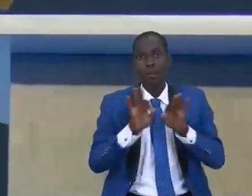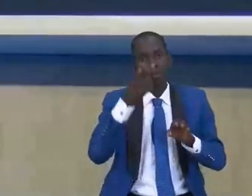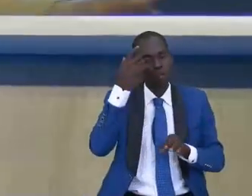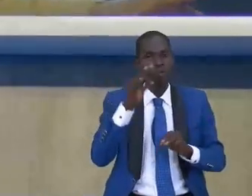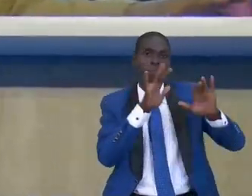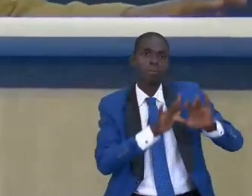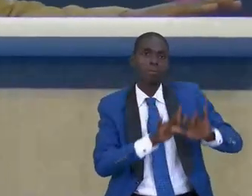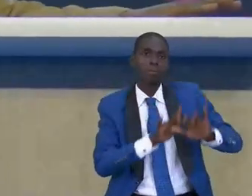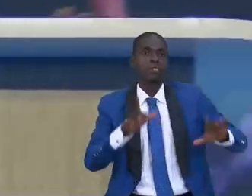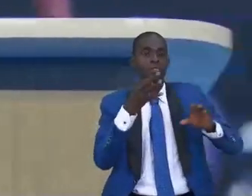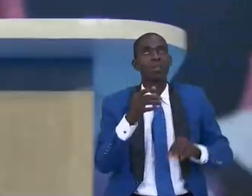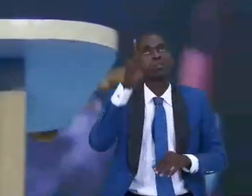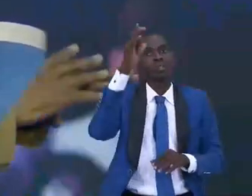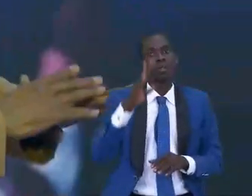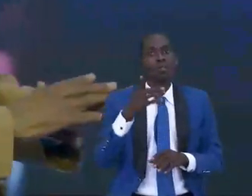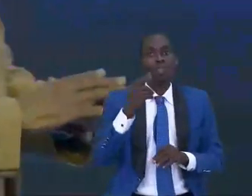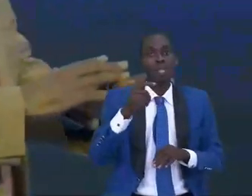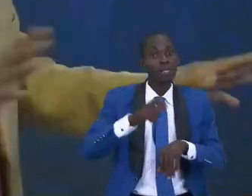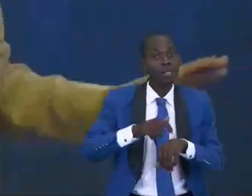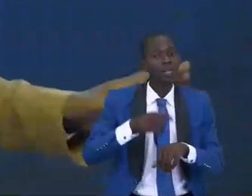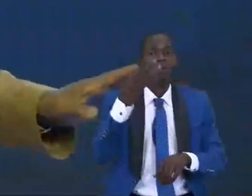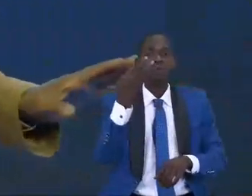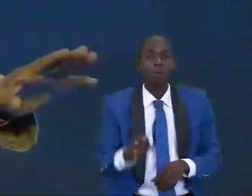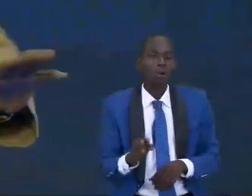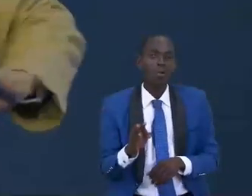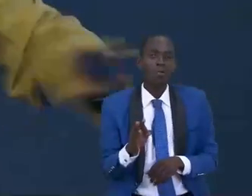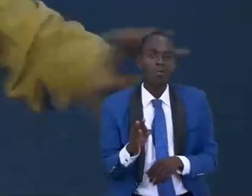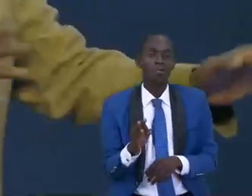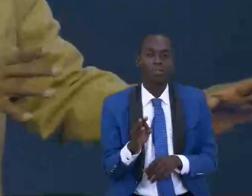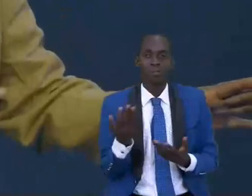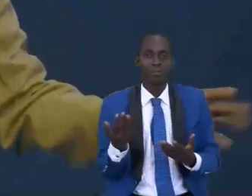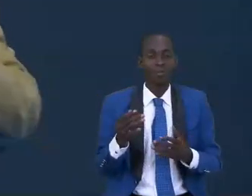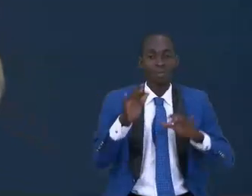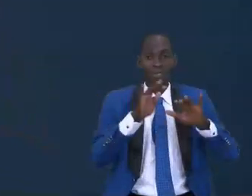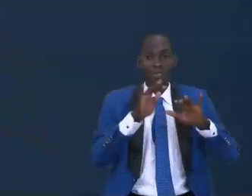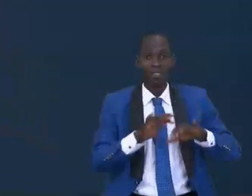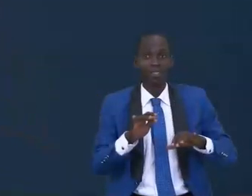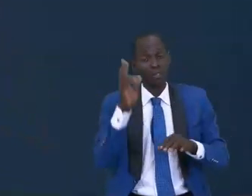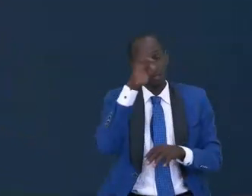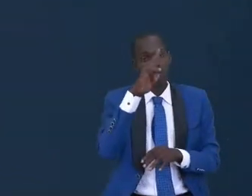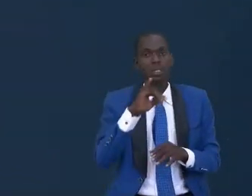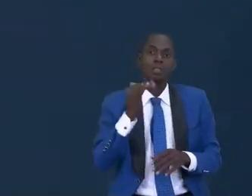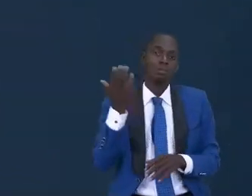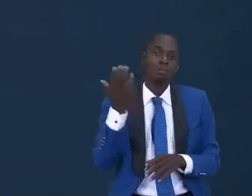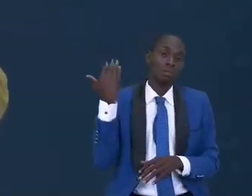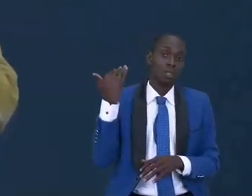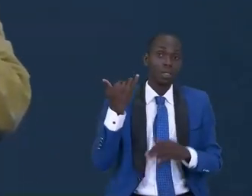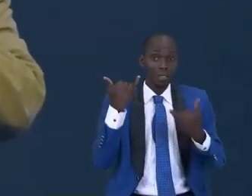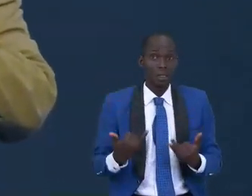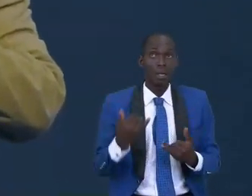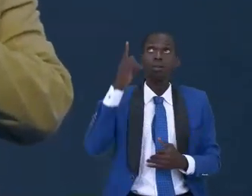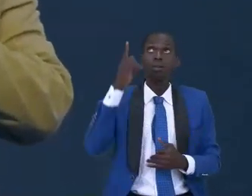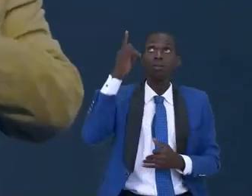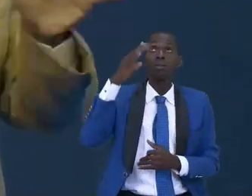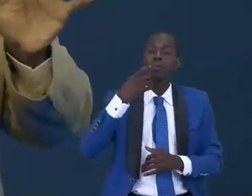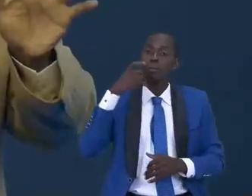Dieu. Dieu s'est tenu compte des temps d'ignorance. Dieu a fermé les yeux sur cela, mais maintenant, il